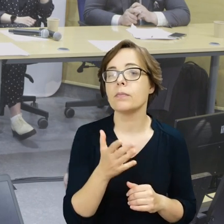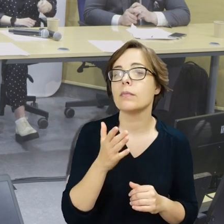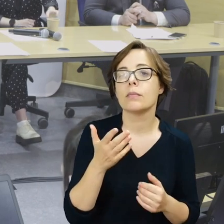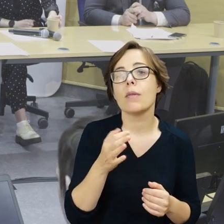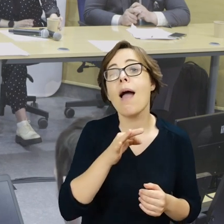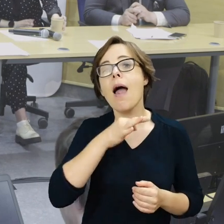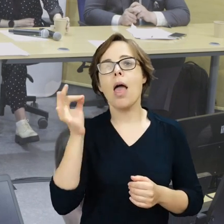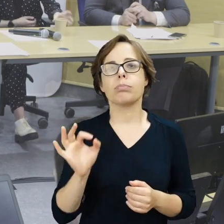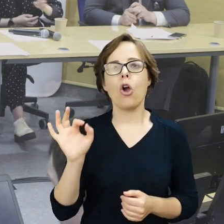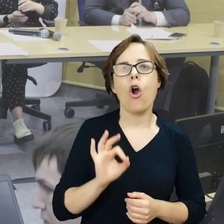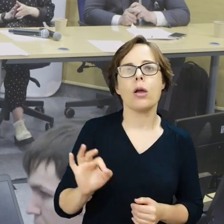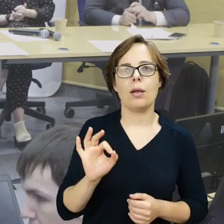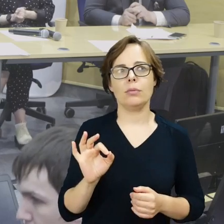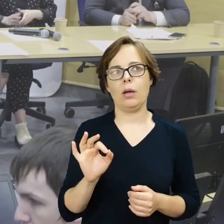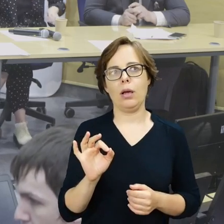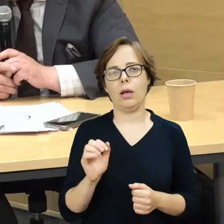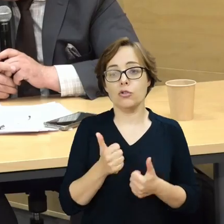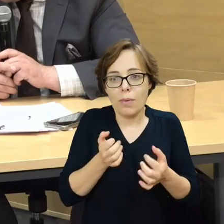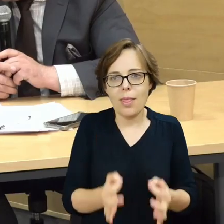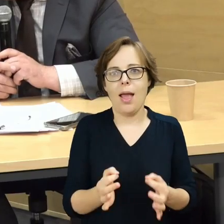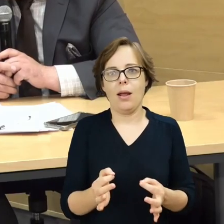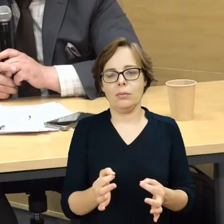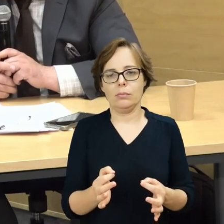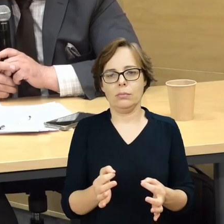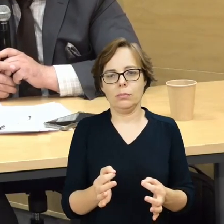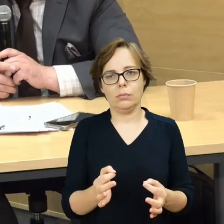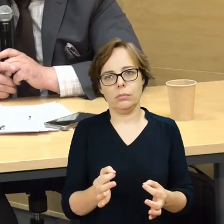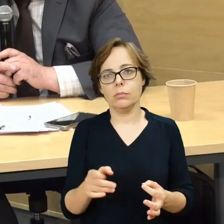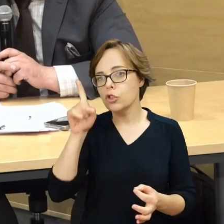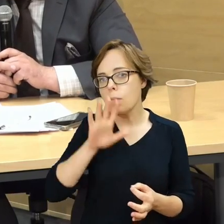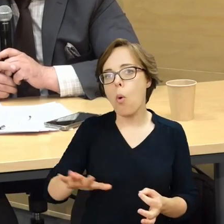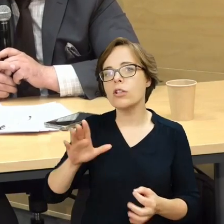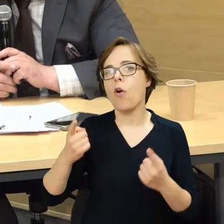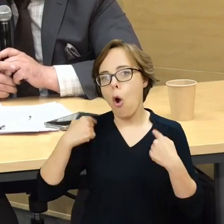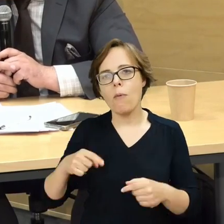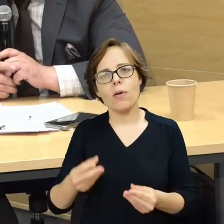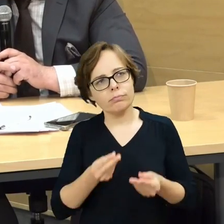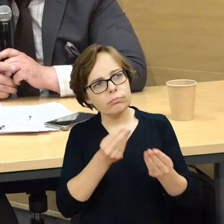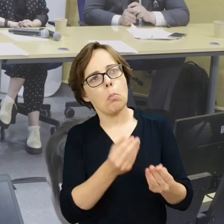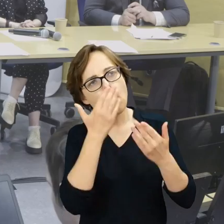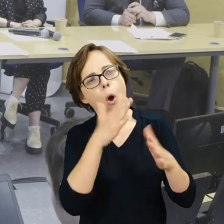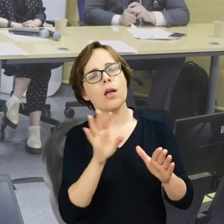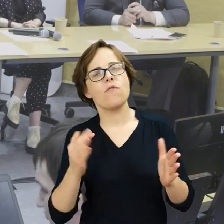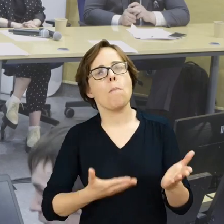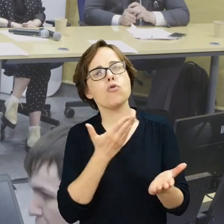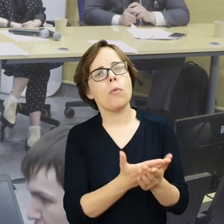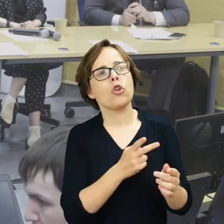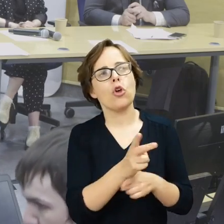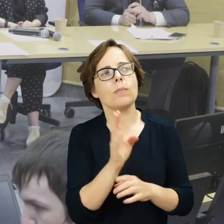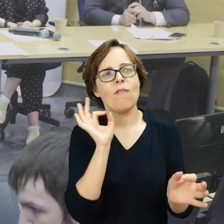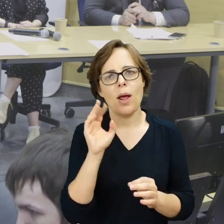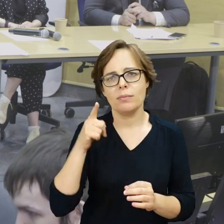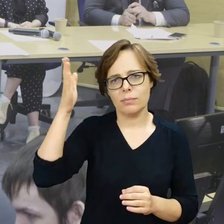do tego, aby teraz wyłożyć na stół propozycję społeczeństwa obywatelskiego w zakresie dostępu do informacji, bo po